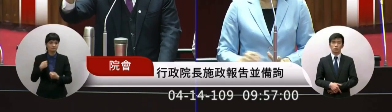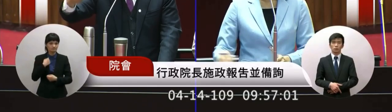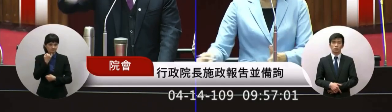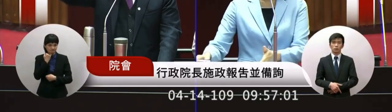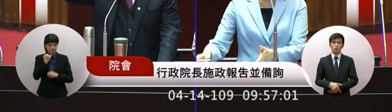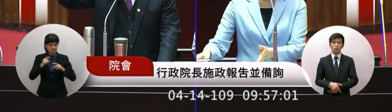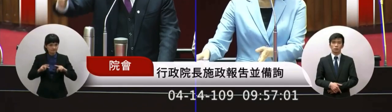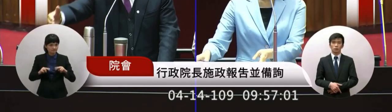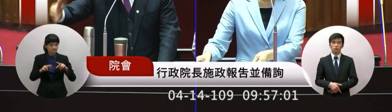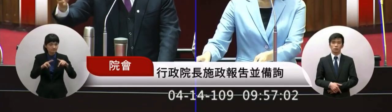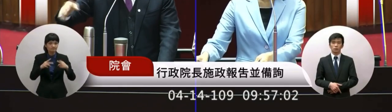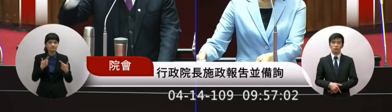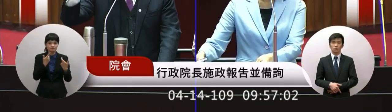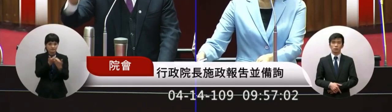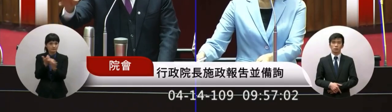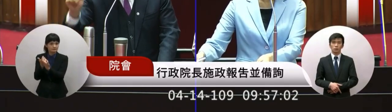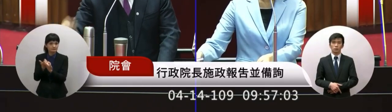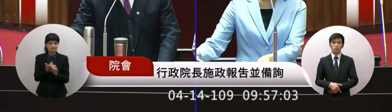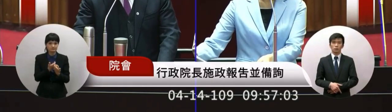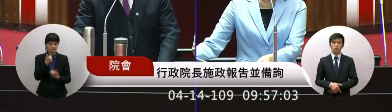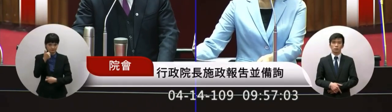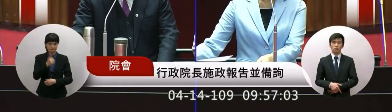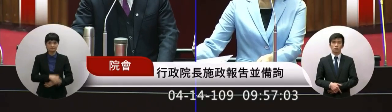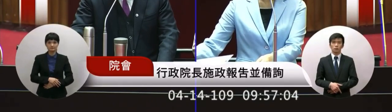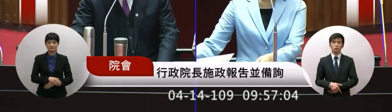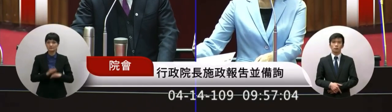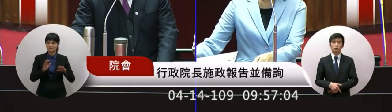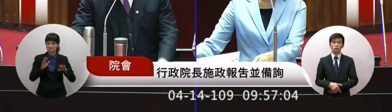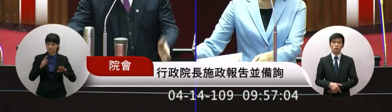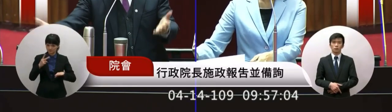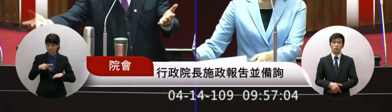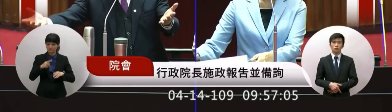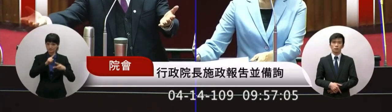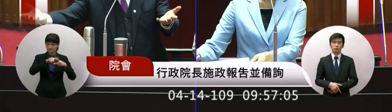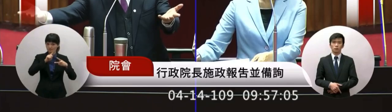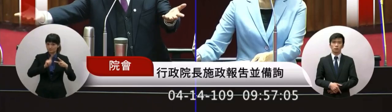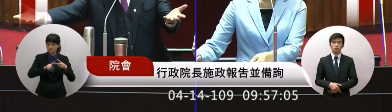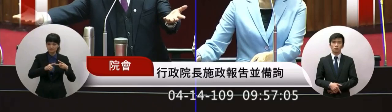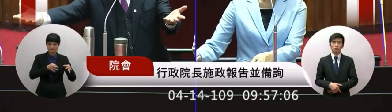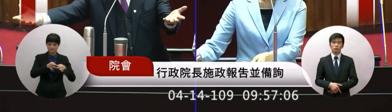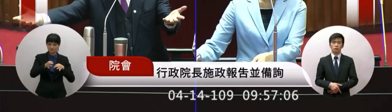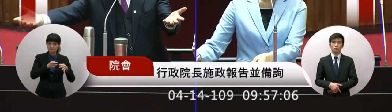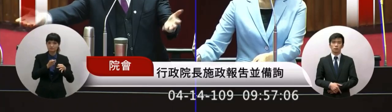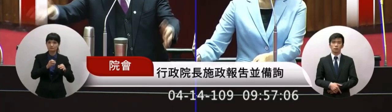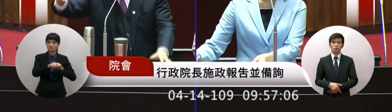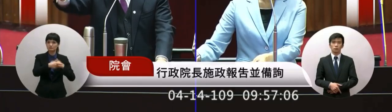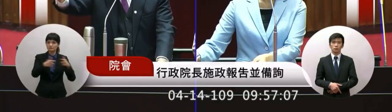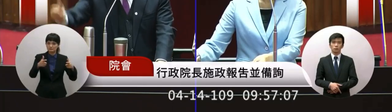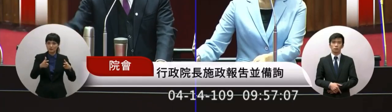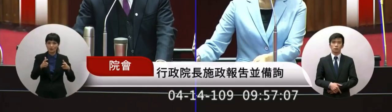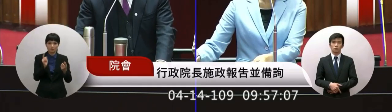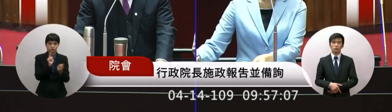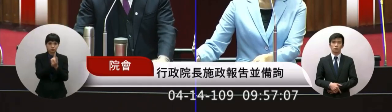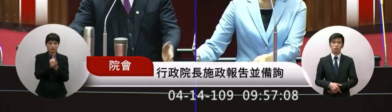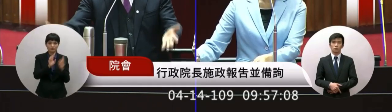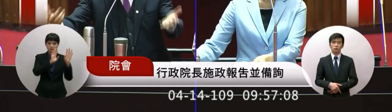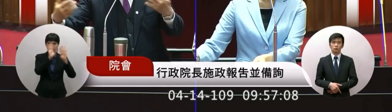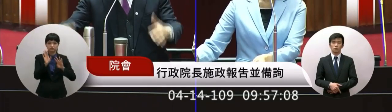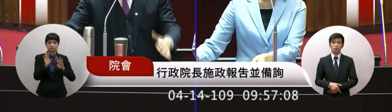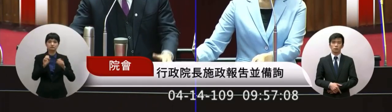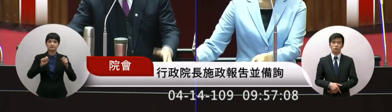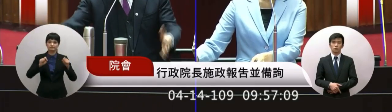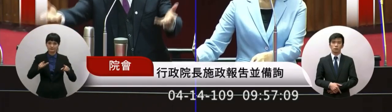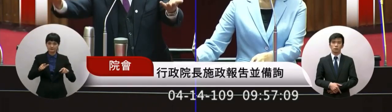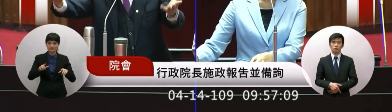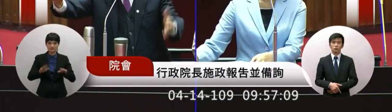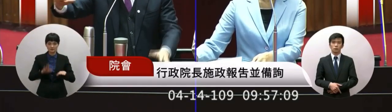性。第二，行业碰到情况也不同，像现在啊，疫情紧急，行李做歹，困